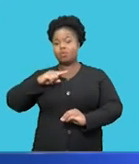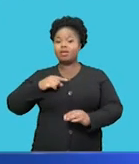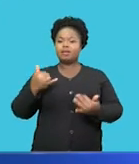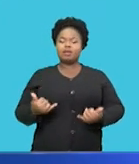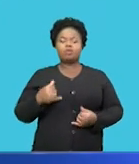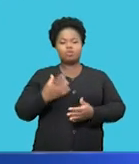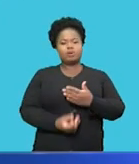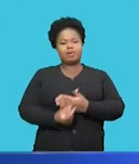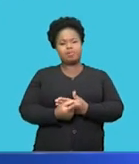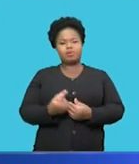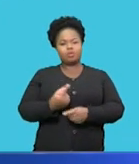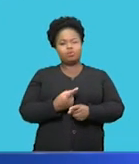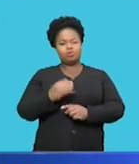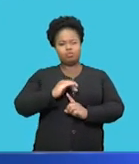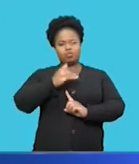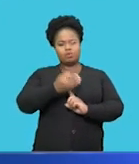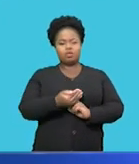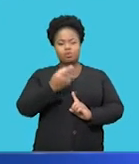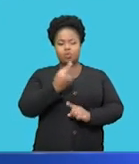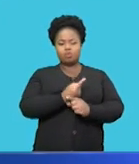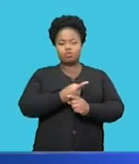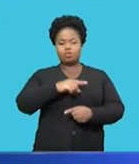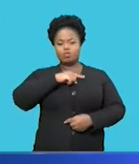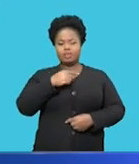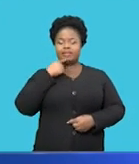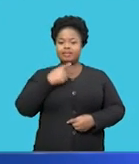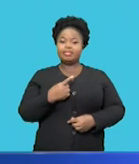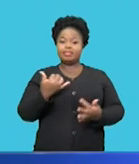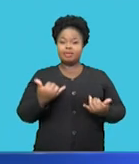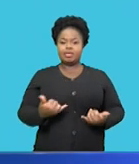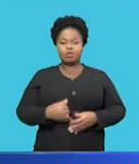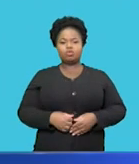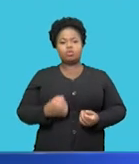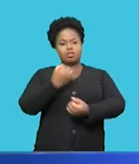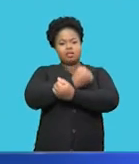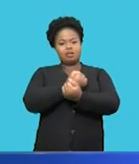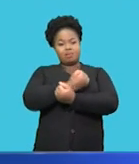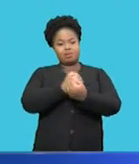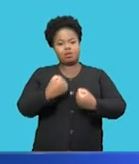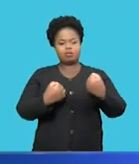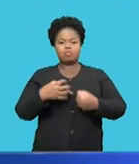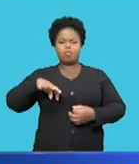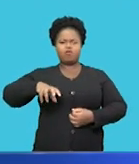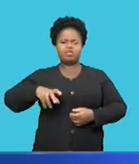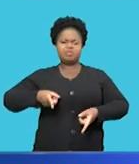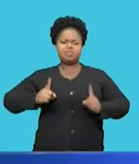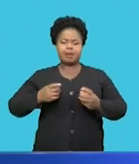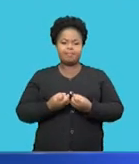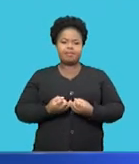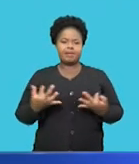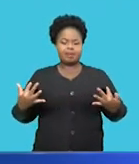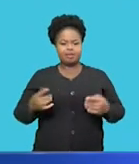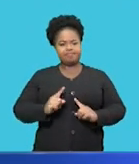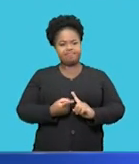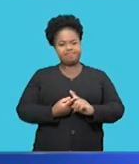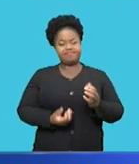batsi ka polokeho le tshireletso mabapi le karolo eo ditshebedisano tsa tjhelete di bapalang ikonoming ya Profinsi. Puong ya hae,